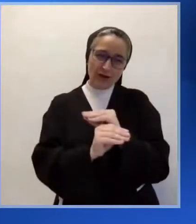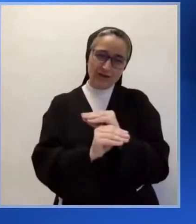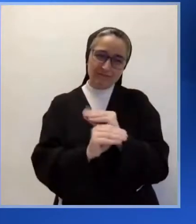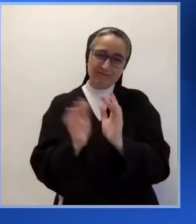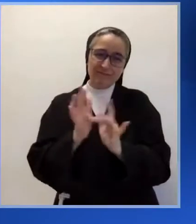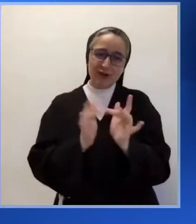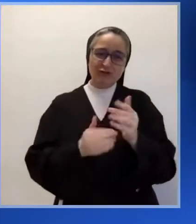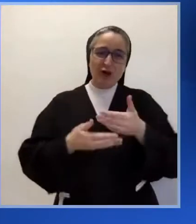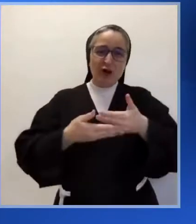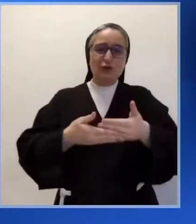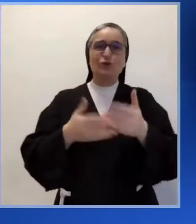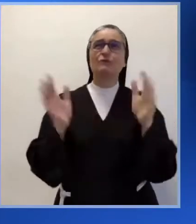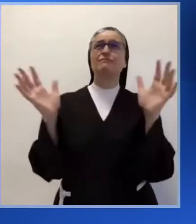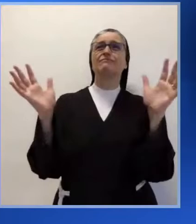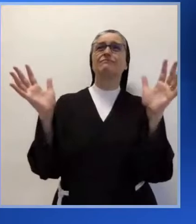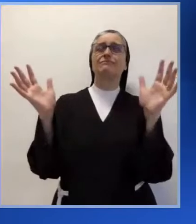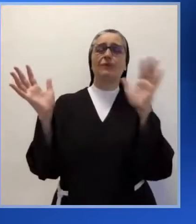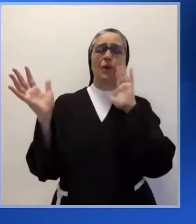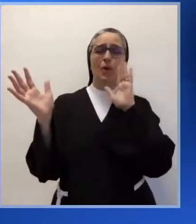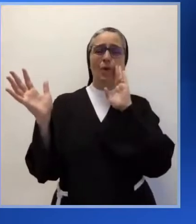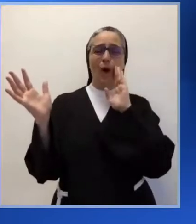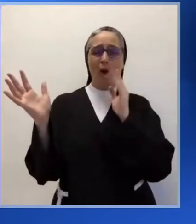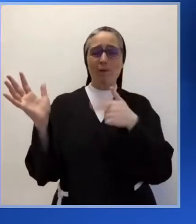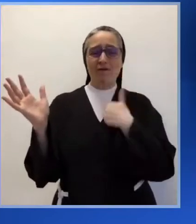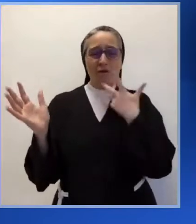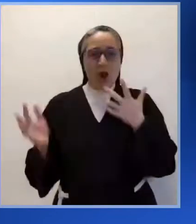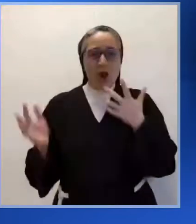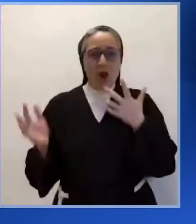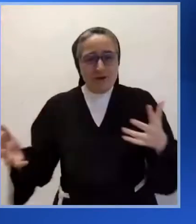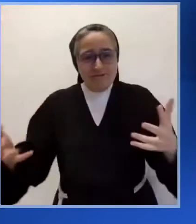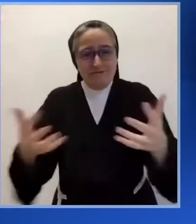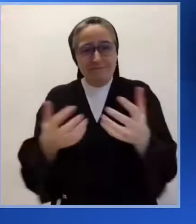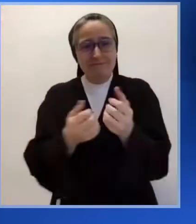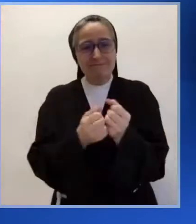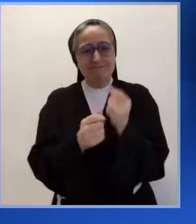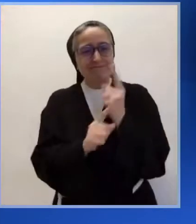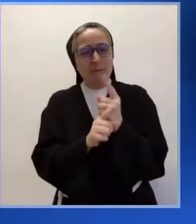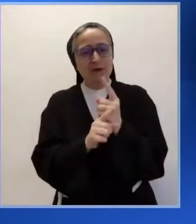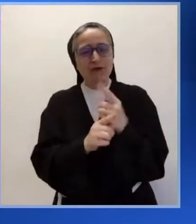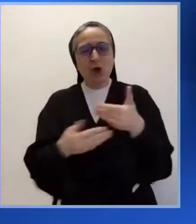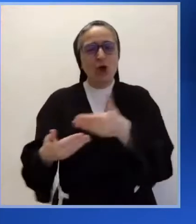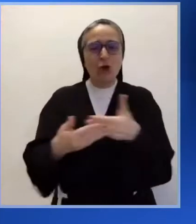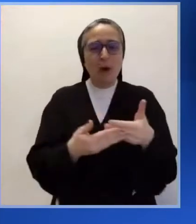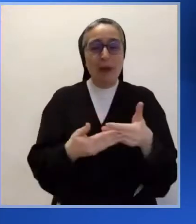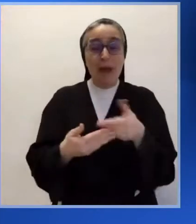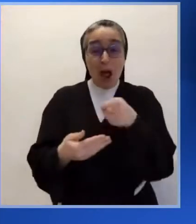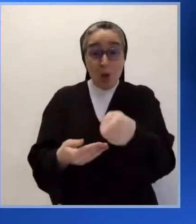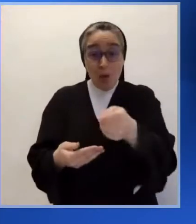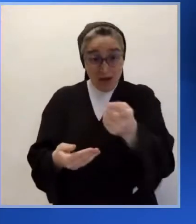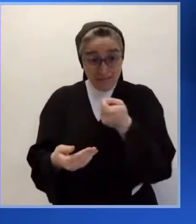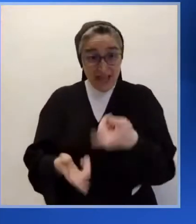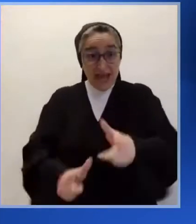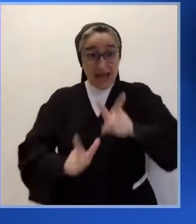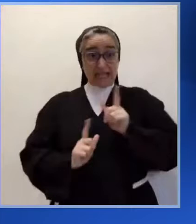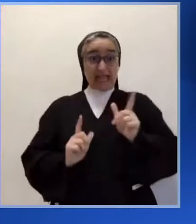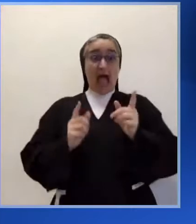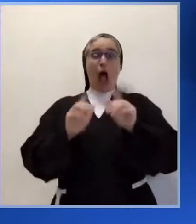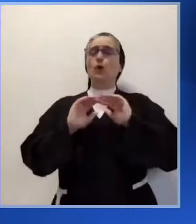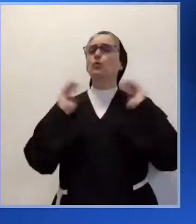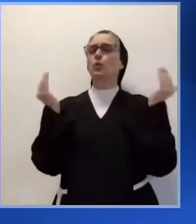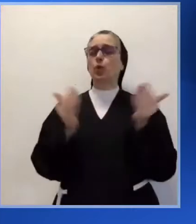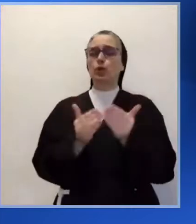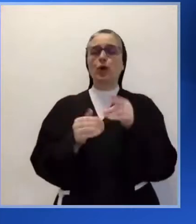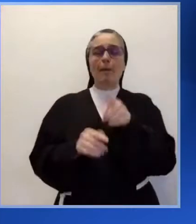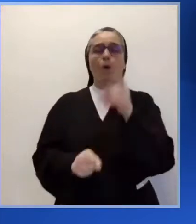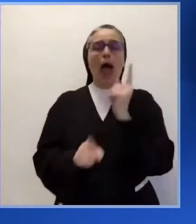sue piccole braccia verso di noi. Ha bisogno di tutto, ma viene a donarci tutto. A Lui